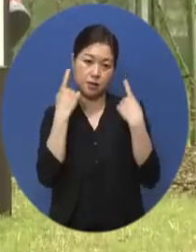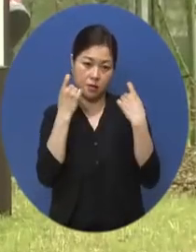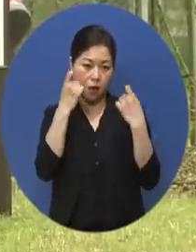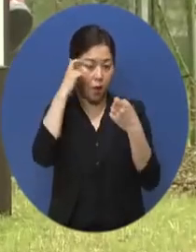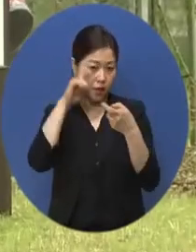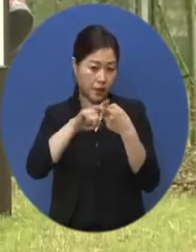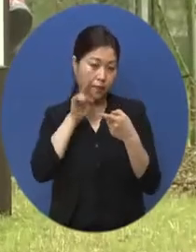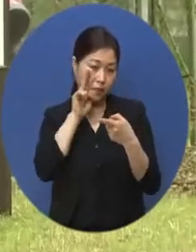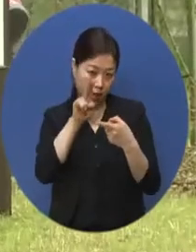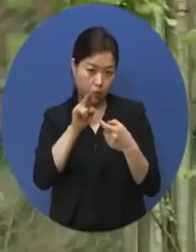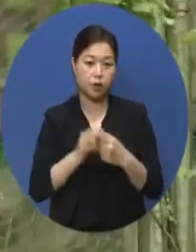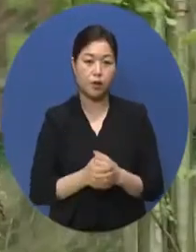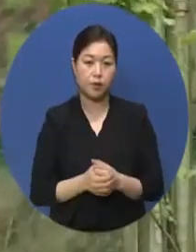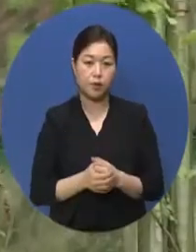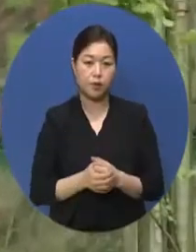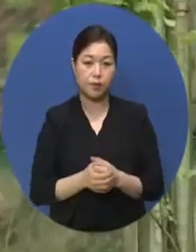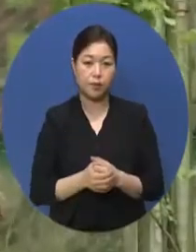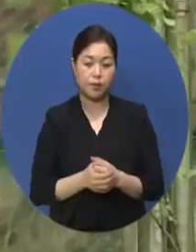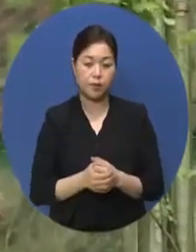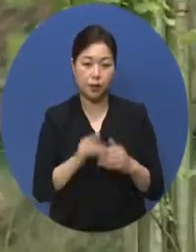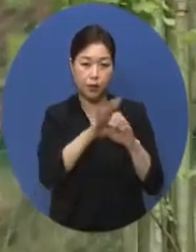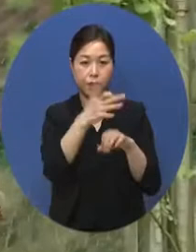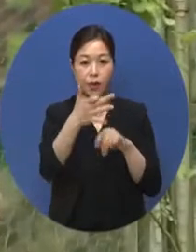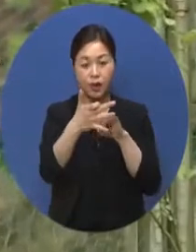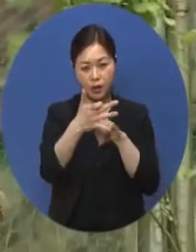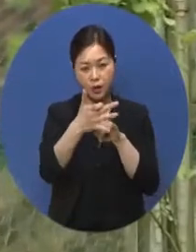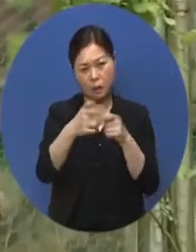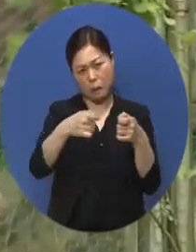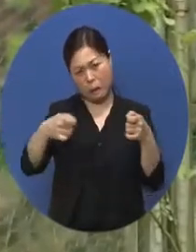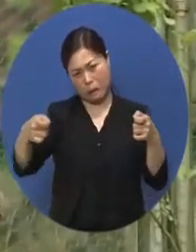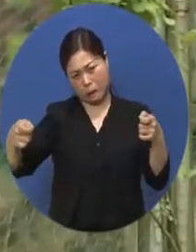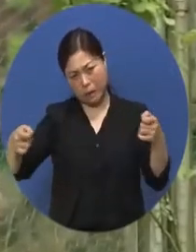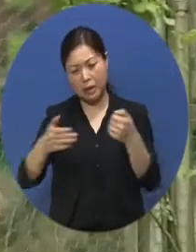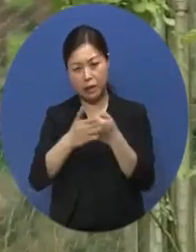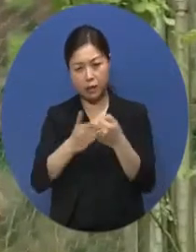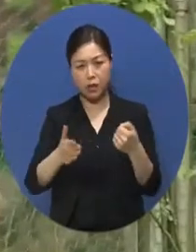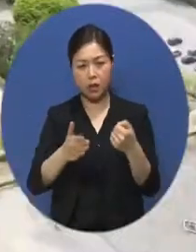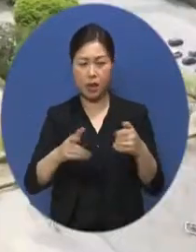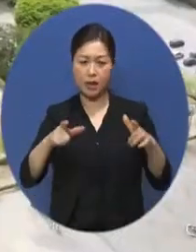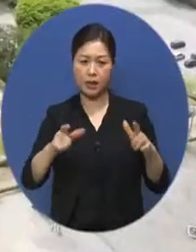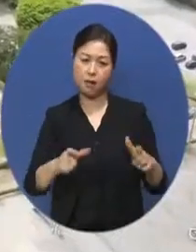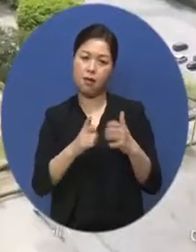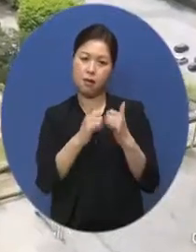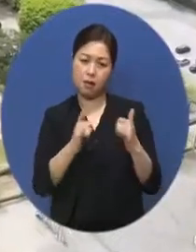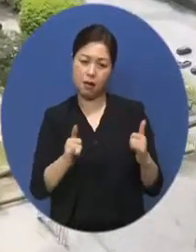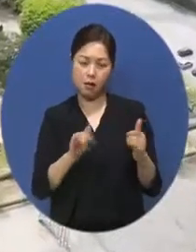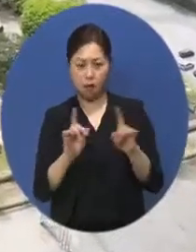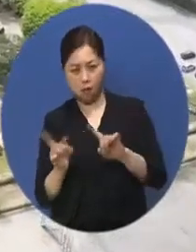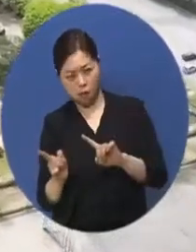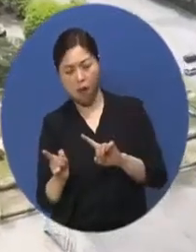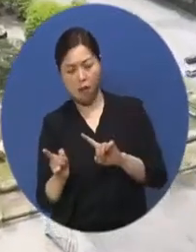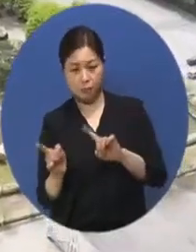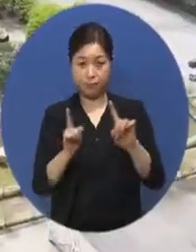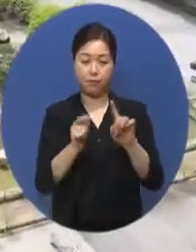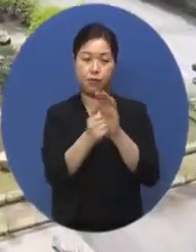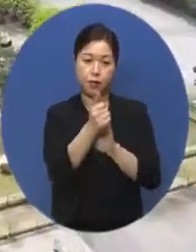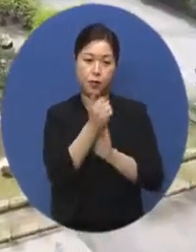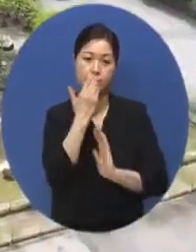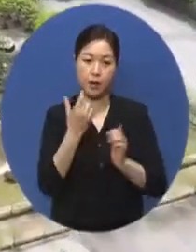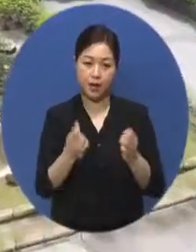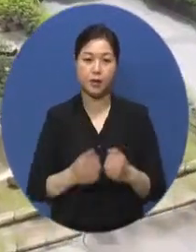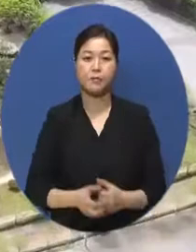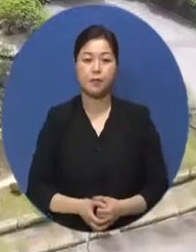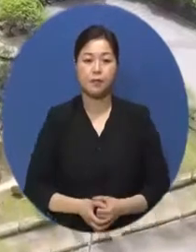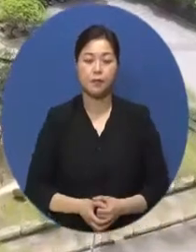증가하고 있는 가운데 코론 알고 장기화로 인한 군민들의 지친 심실의 큰 위로가 될 전망입니다